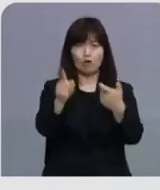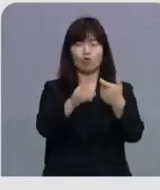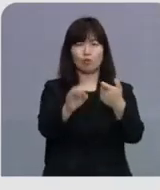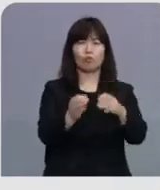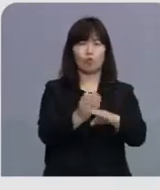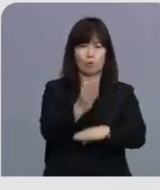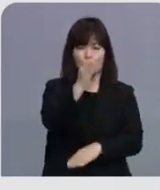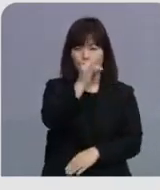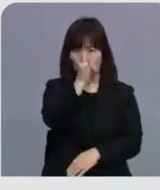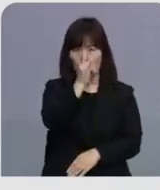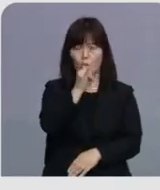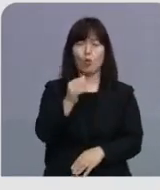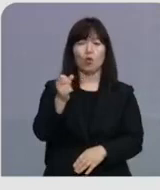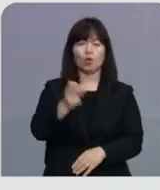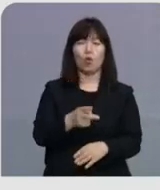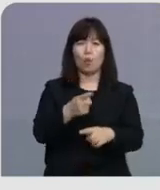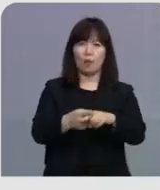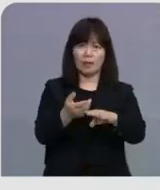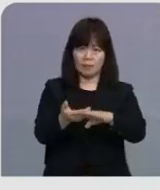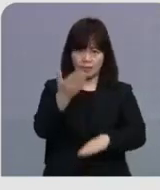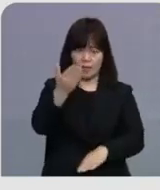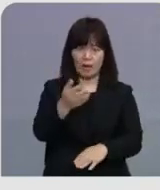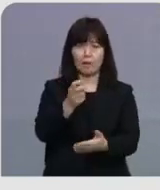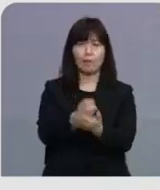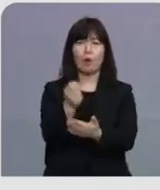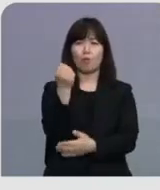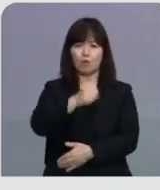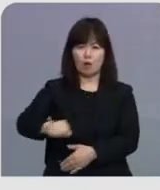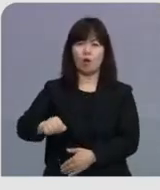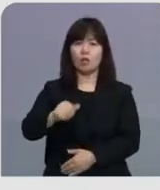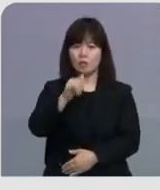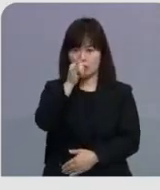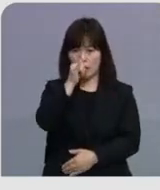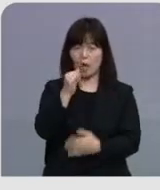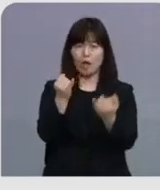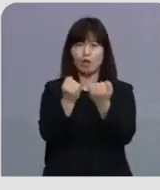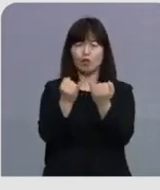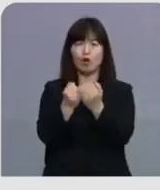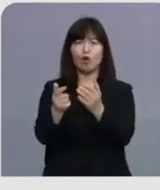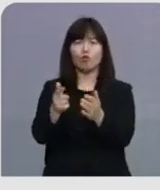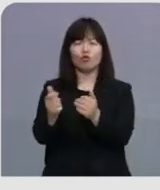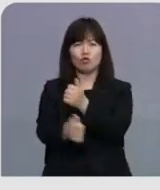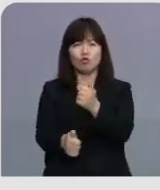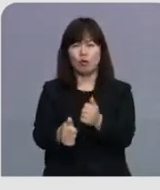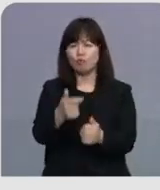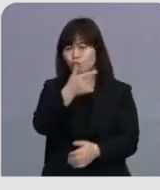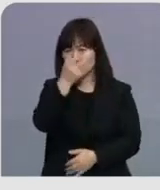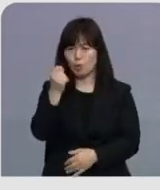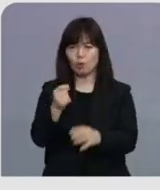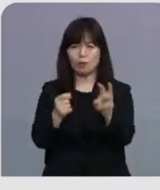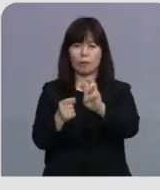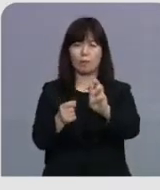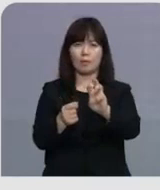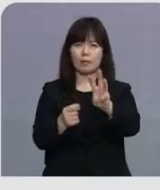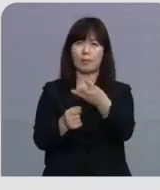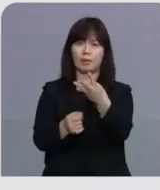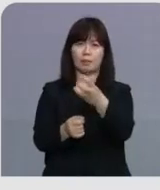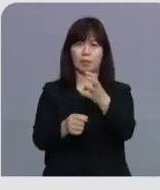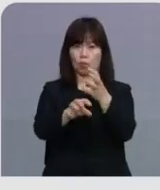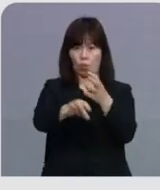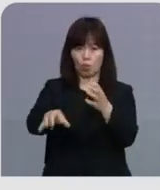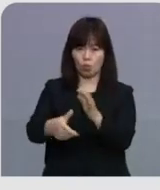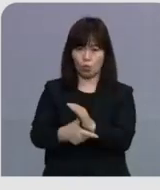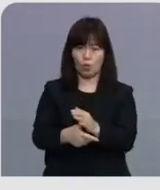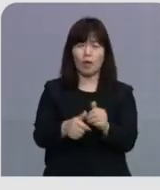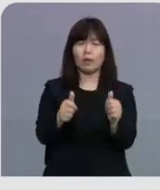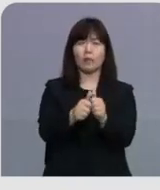400여개의 절반 가까이 규정을 어겨 씁니다 여성 위험 b 다른 330여 개 남성 위험이 다른